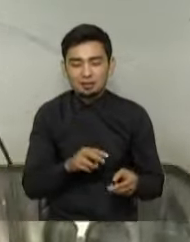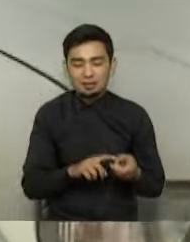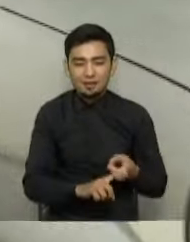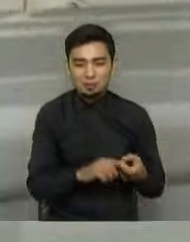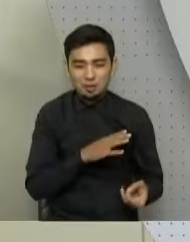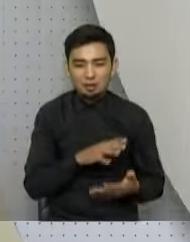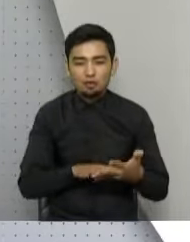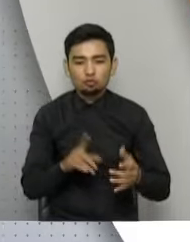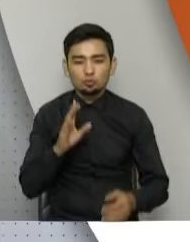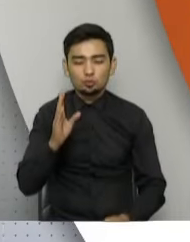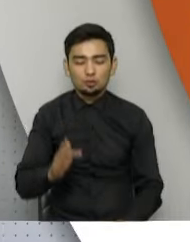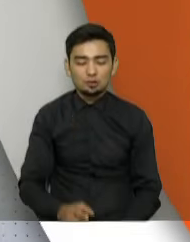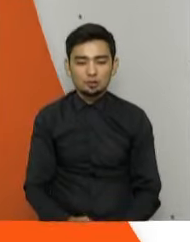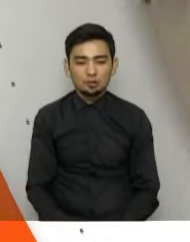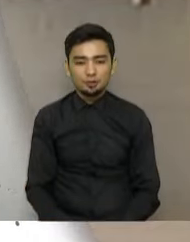дальше?